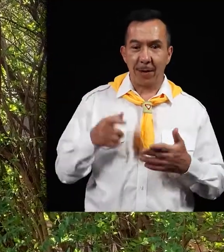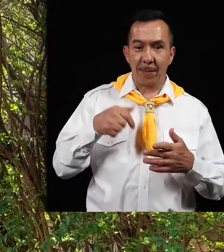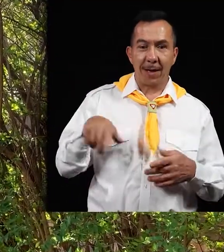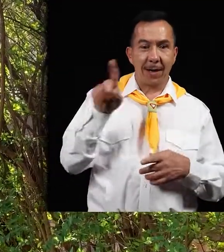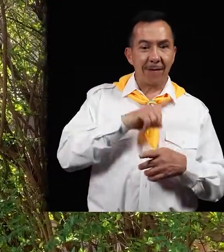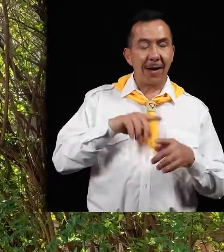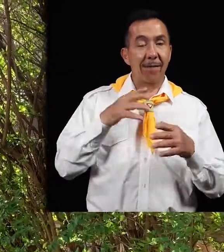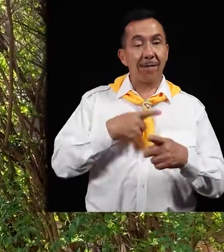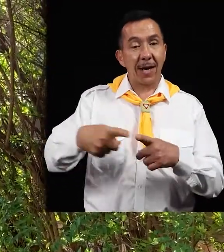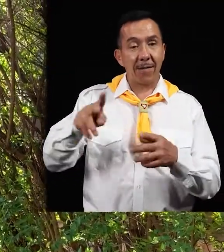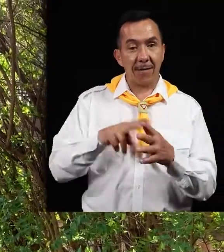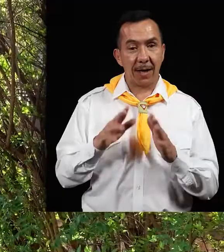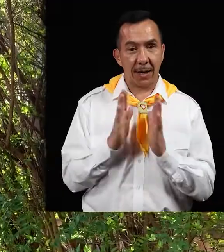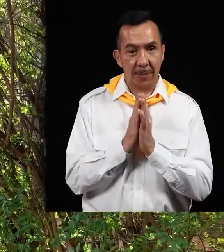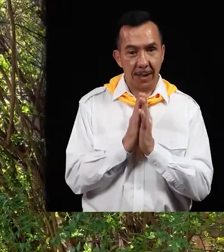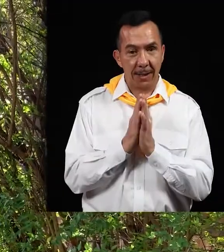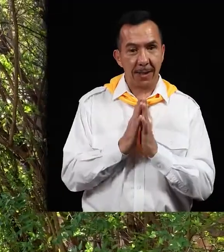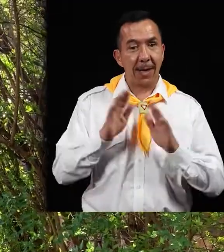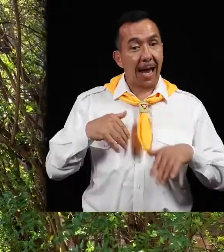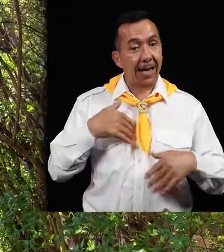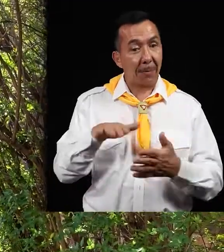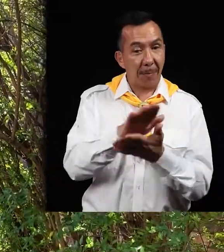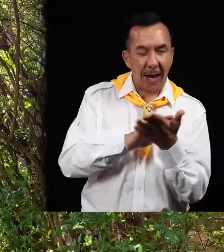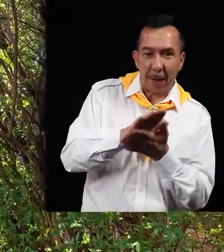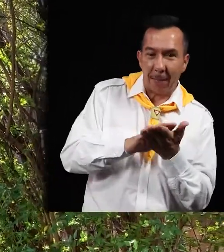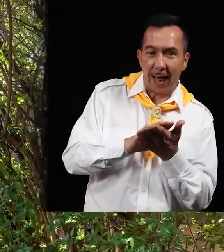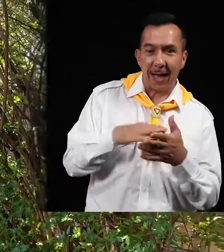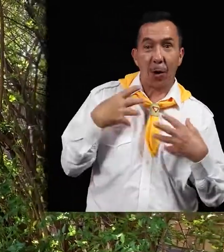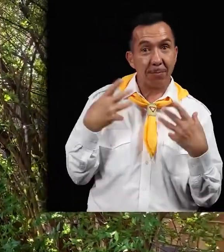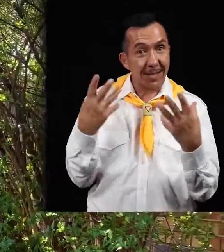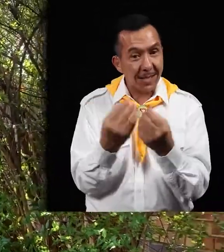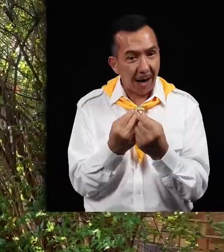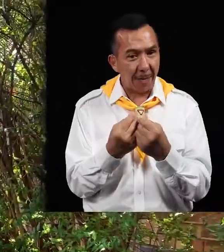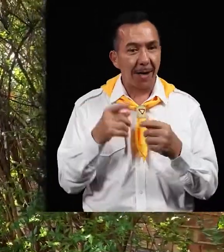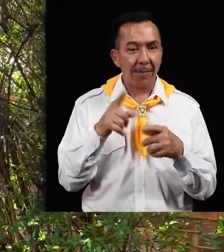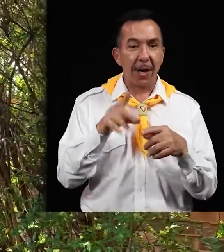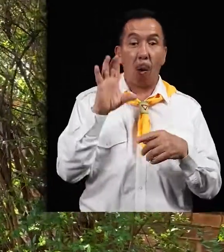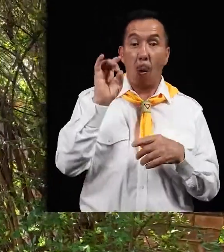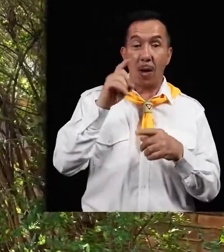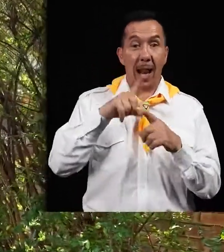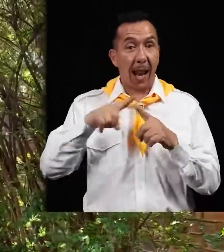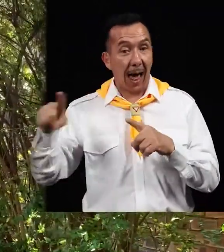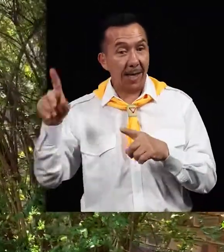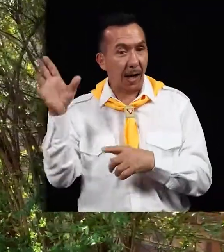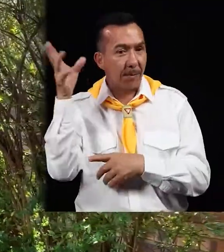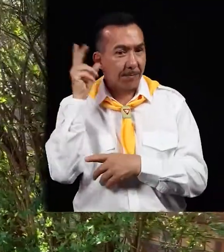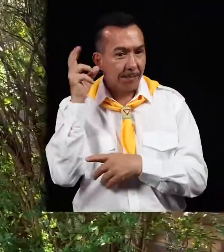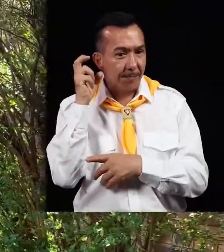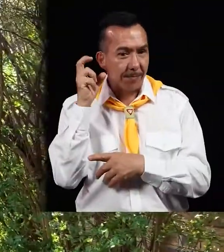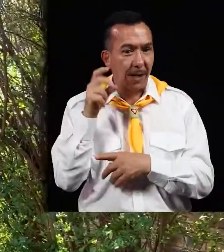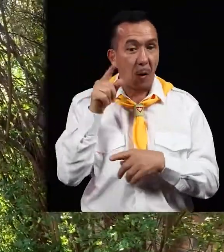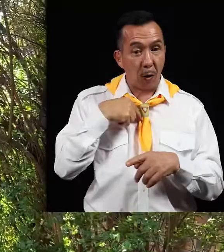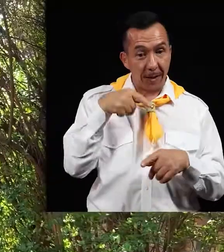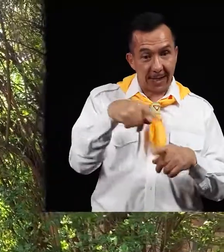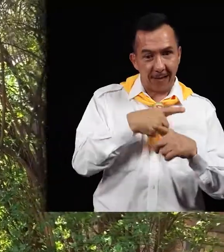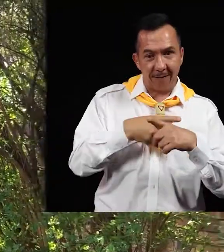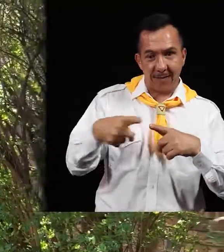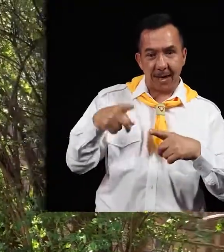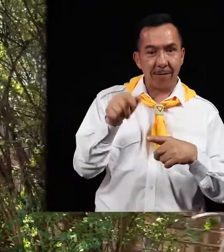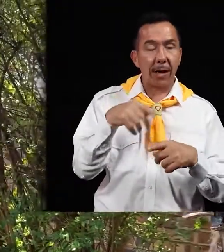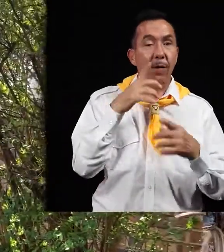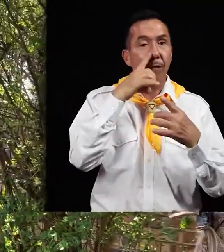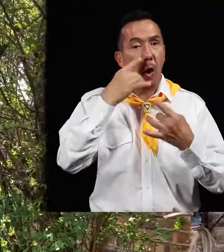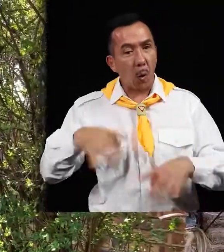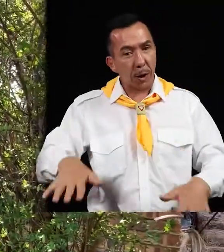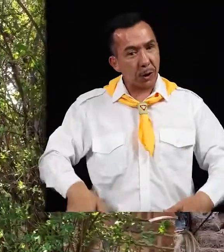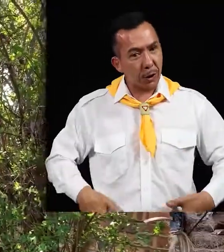Baie welkom by ons week van gebed. En ons is baie bly dat julle saam met ons online kan wees. Ons tema vir hierdie week